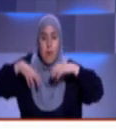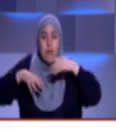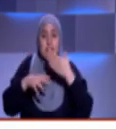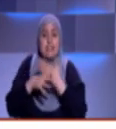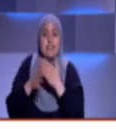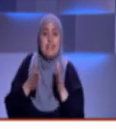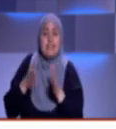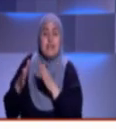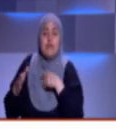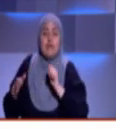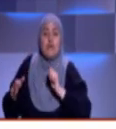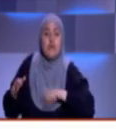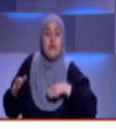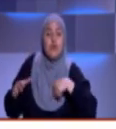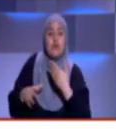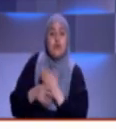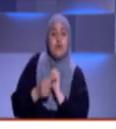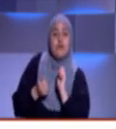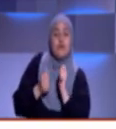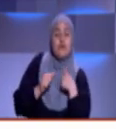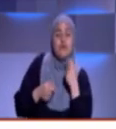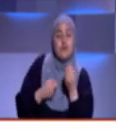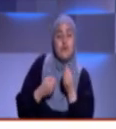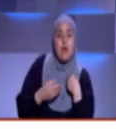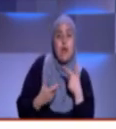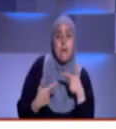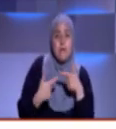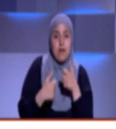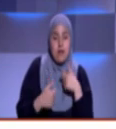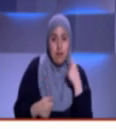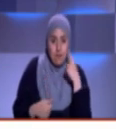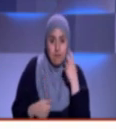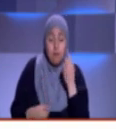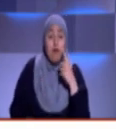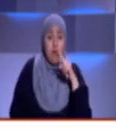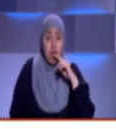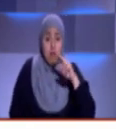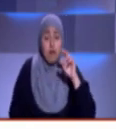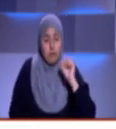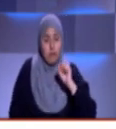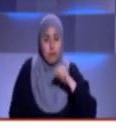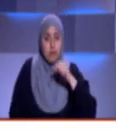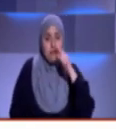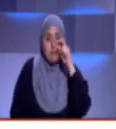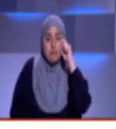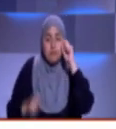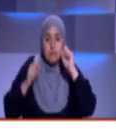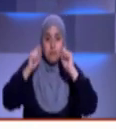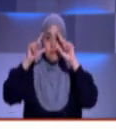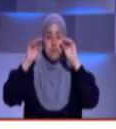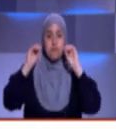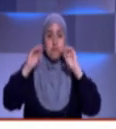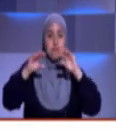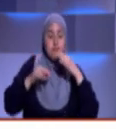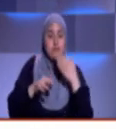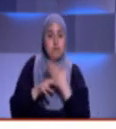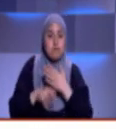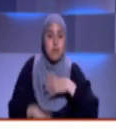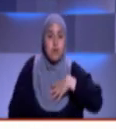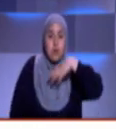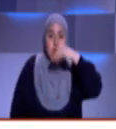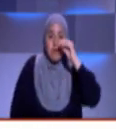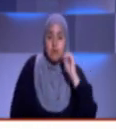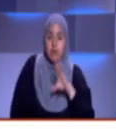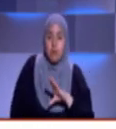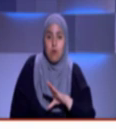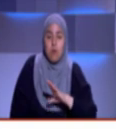بأي رسائل توجه؟ بالطبع. نعم. اليقظة، الاستعداد، التضحية،